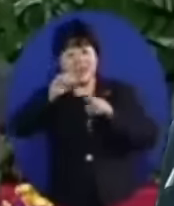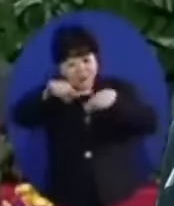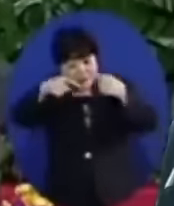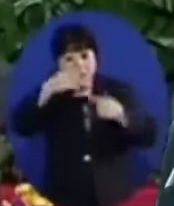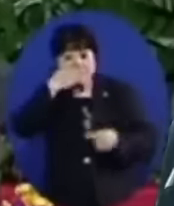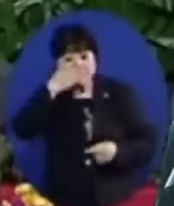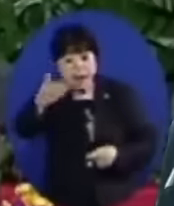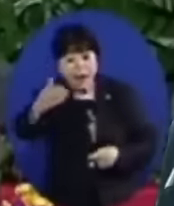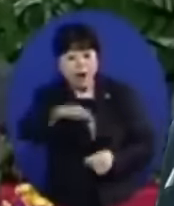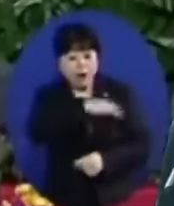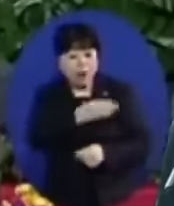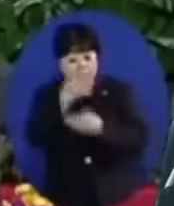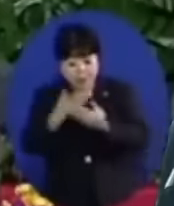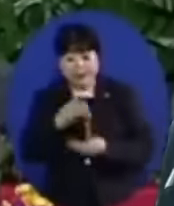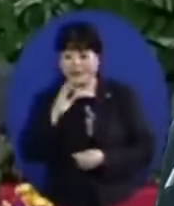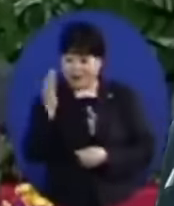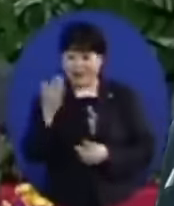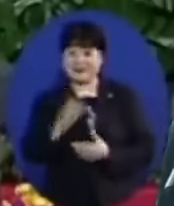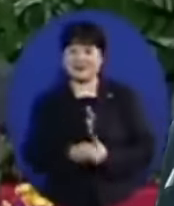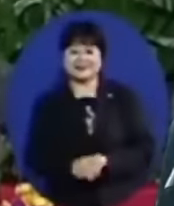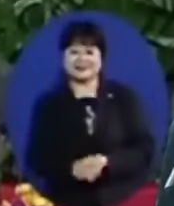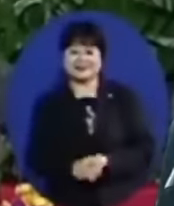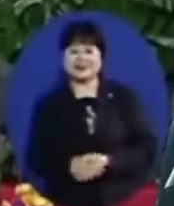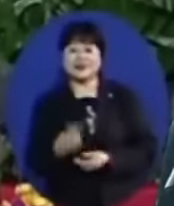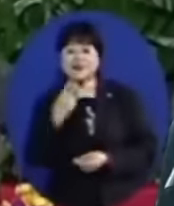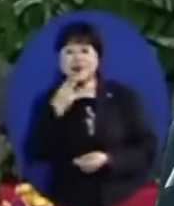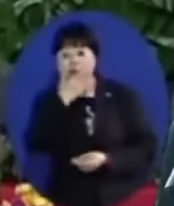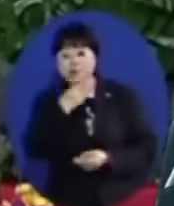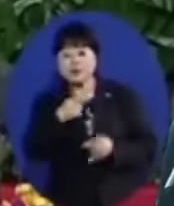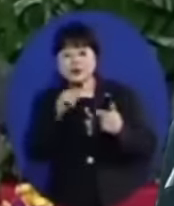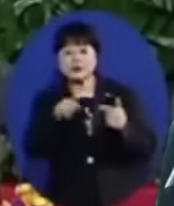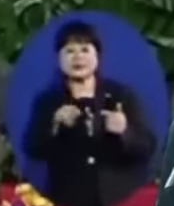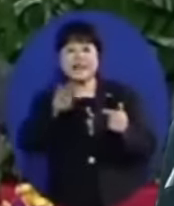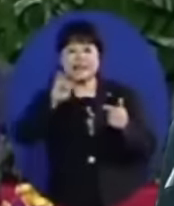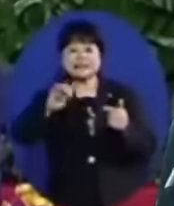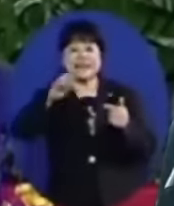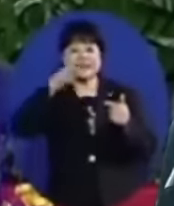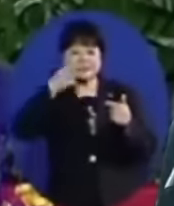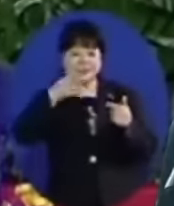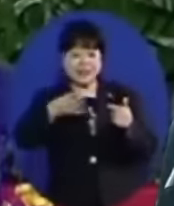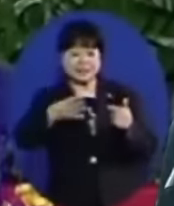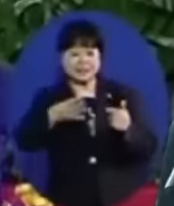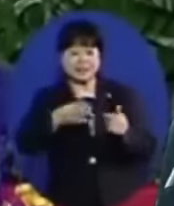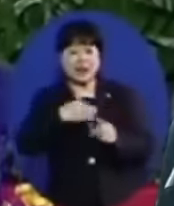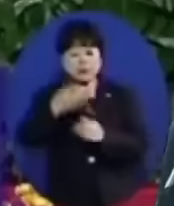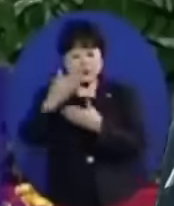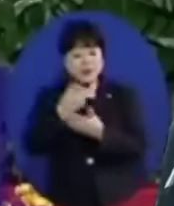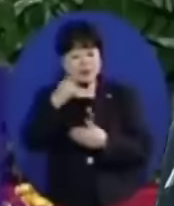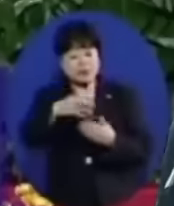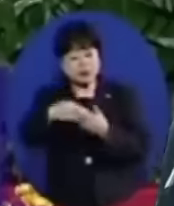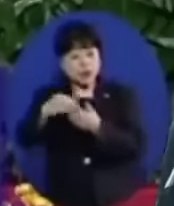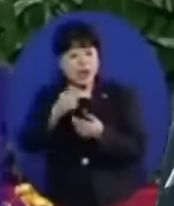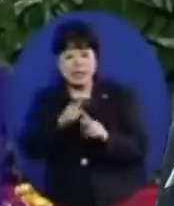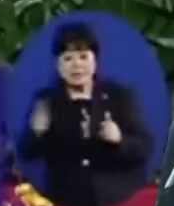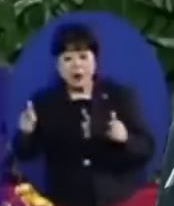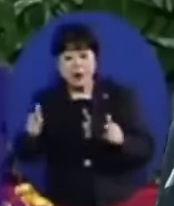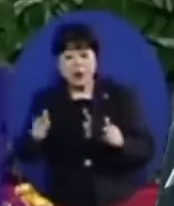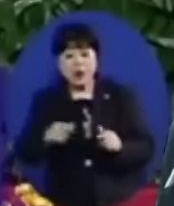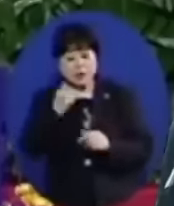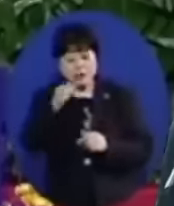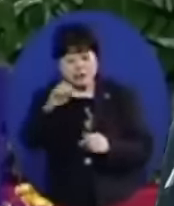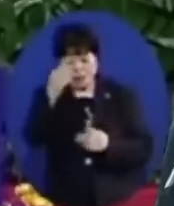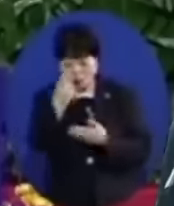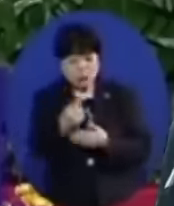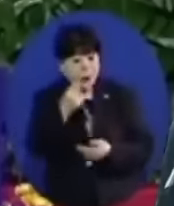되고 천국에 들어갈 수 있게 되는 것입니다. 요한복음 6장 44절에 나를 보내신 아버지께서 이끌지 아니하면 아무도 내게 올 수가